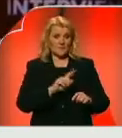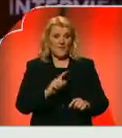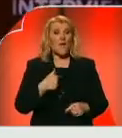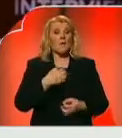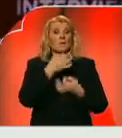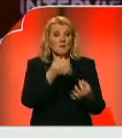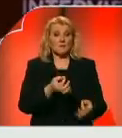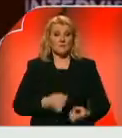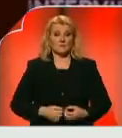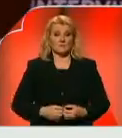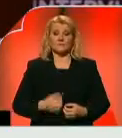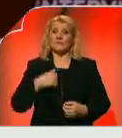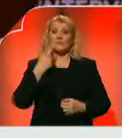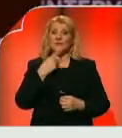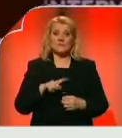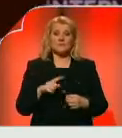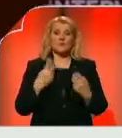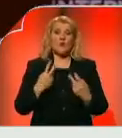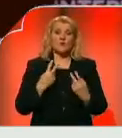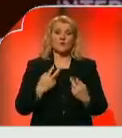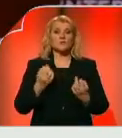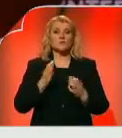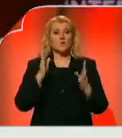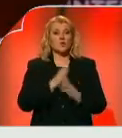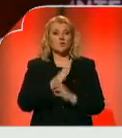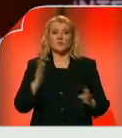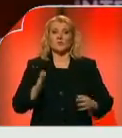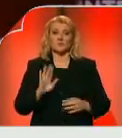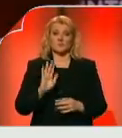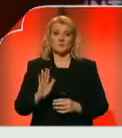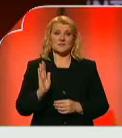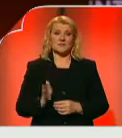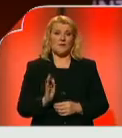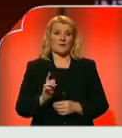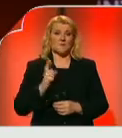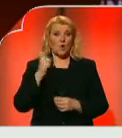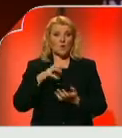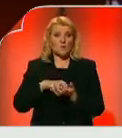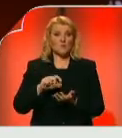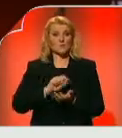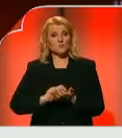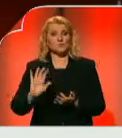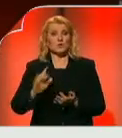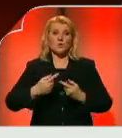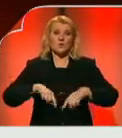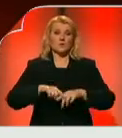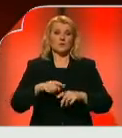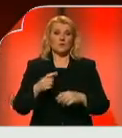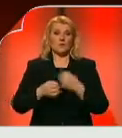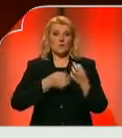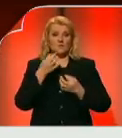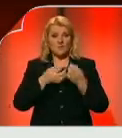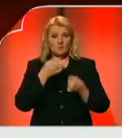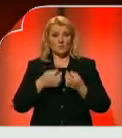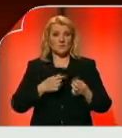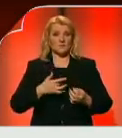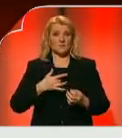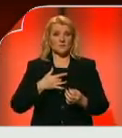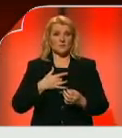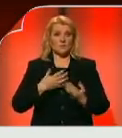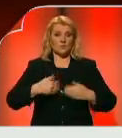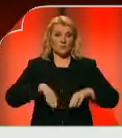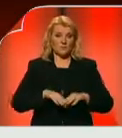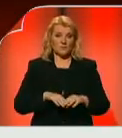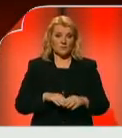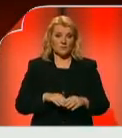Já nechci hodnotit v žádném případě rozhodnutí správního orgánu, jako je Úřad pro ochranu osobních údajů, byť pokud